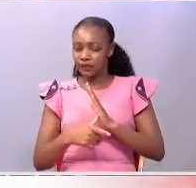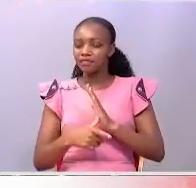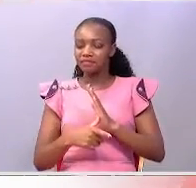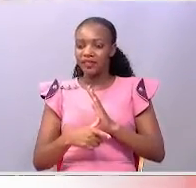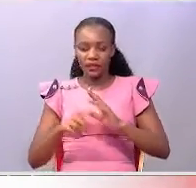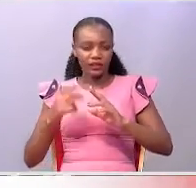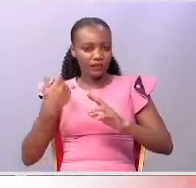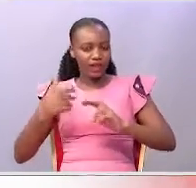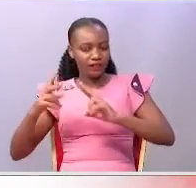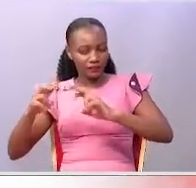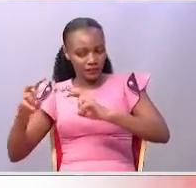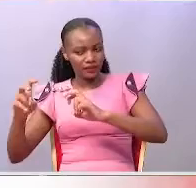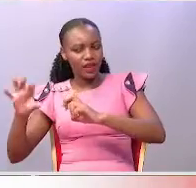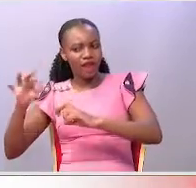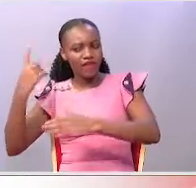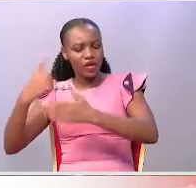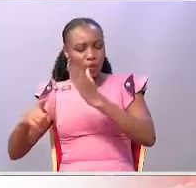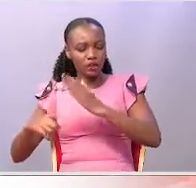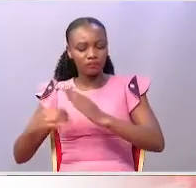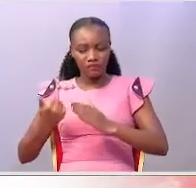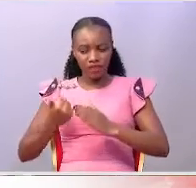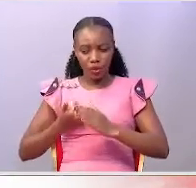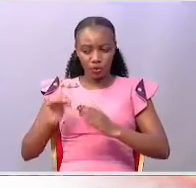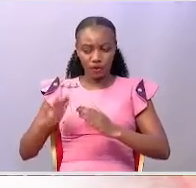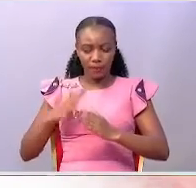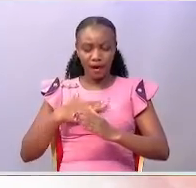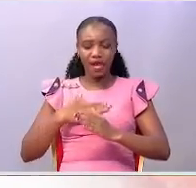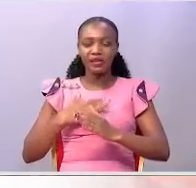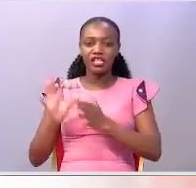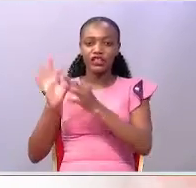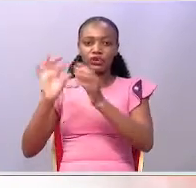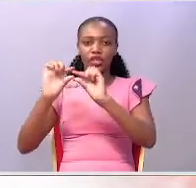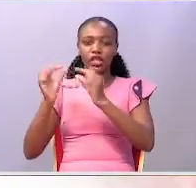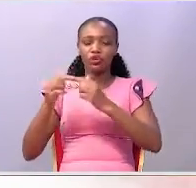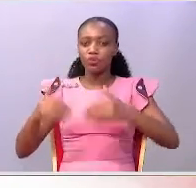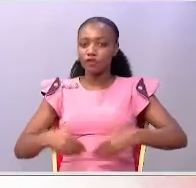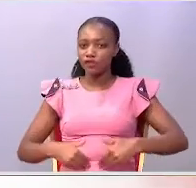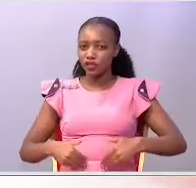na vijana wengine. Wanajiita kitu kama Gaza.